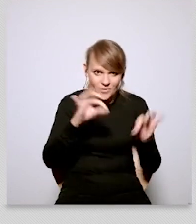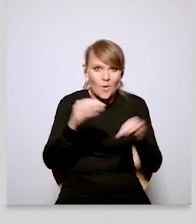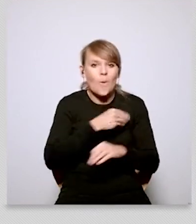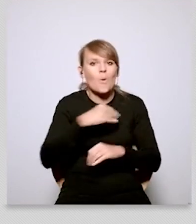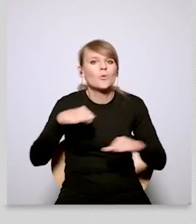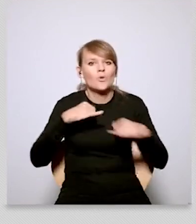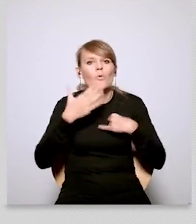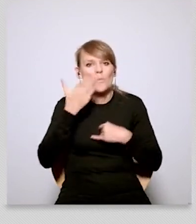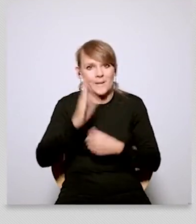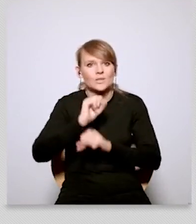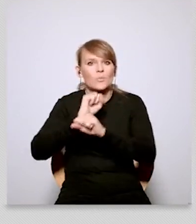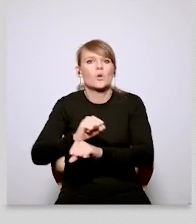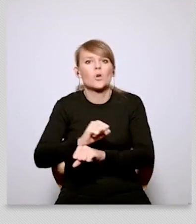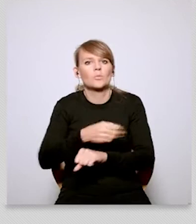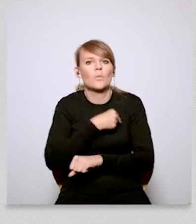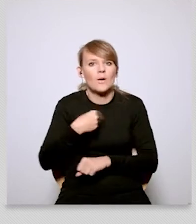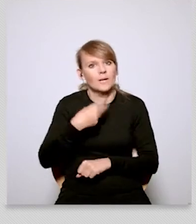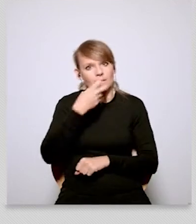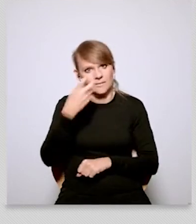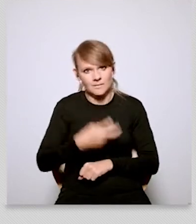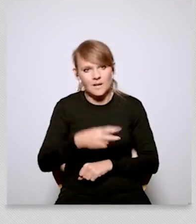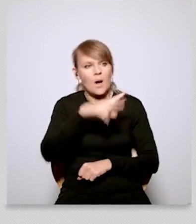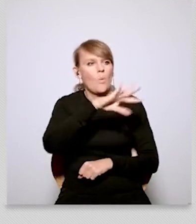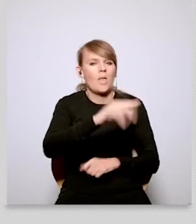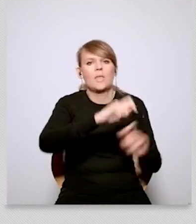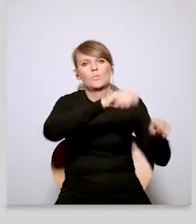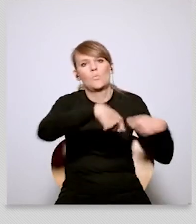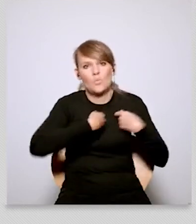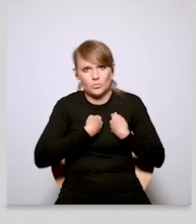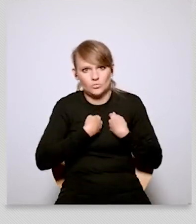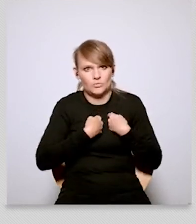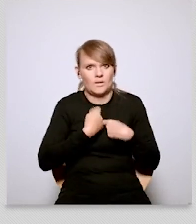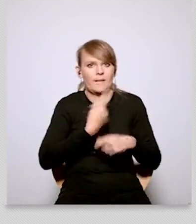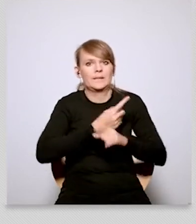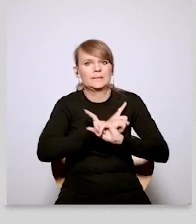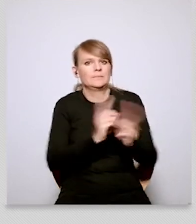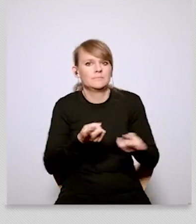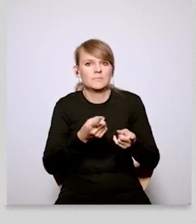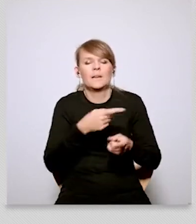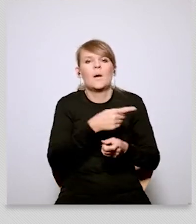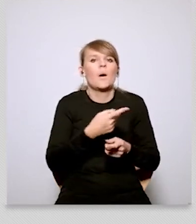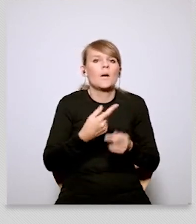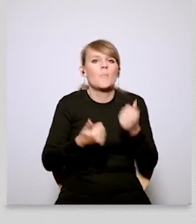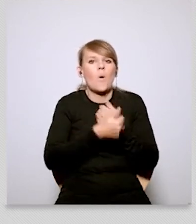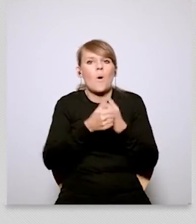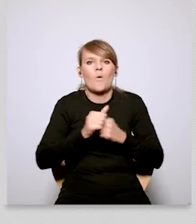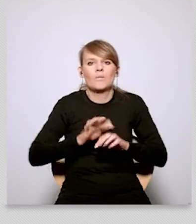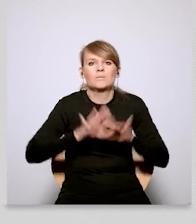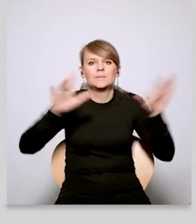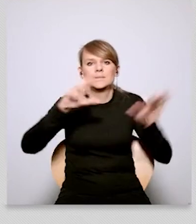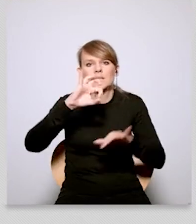polskiej gospodarki, polskiej energia, a że ta Unia nam narzuca te ograniczenia związane z emisją dwutlenku węgla i